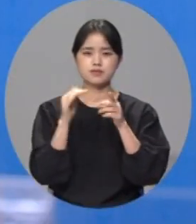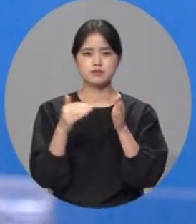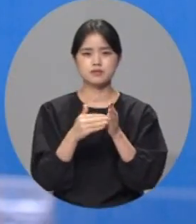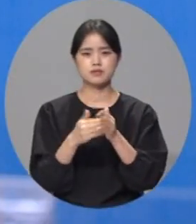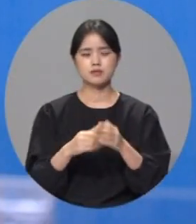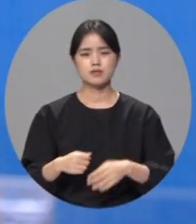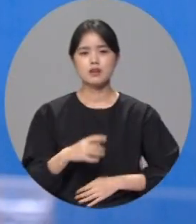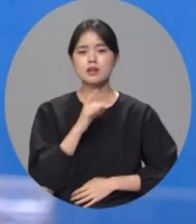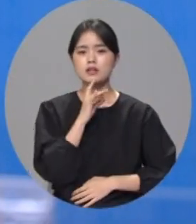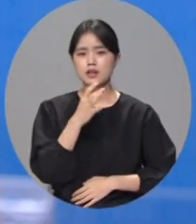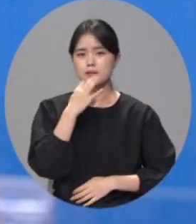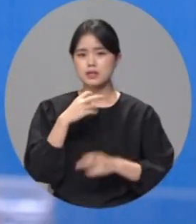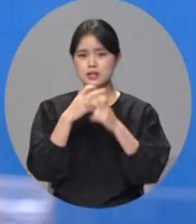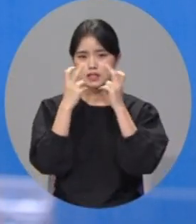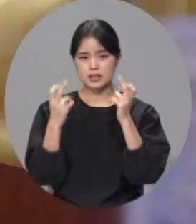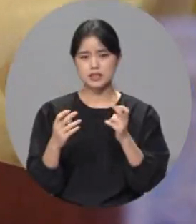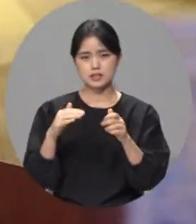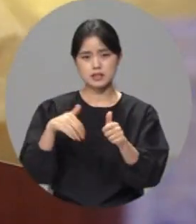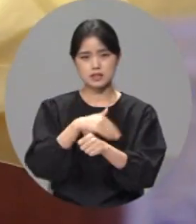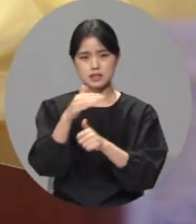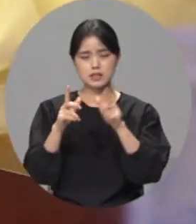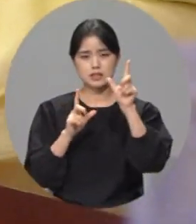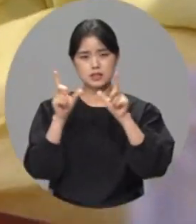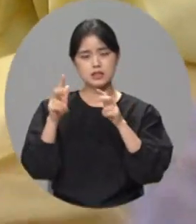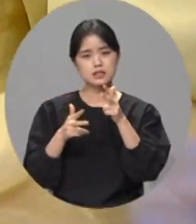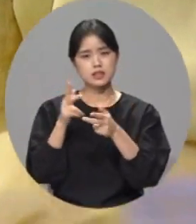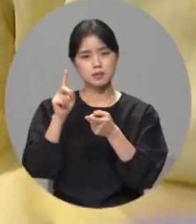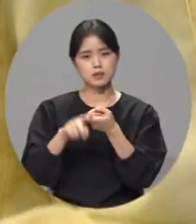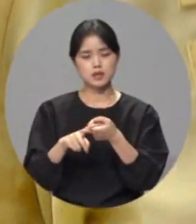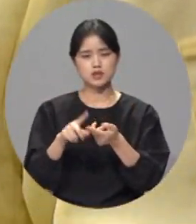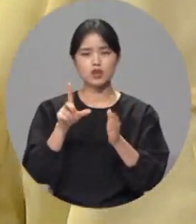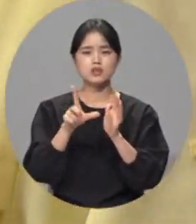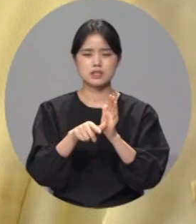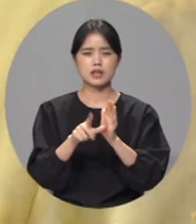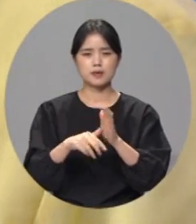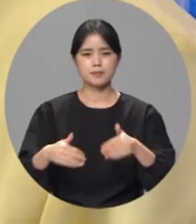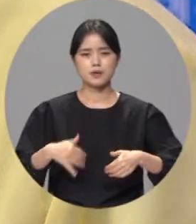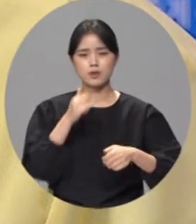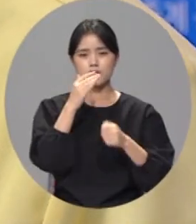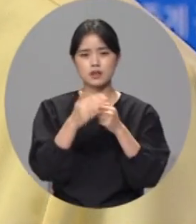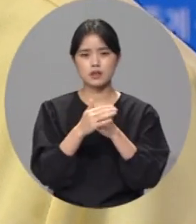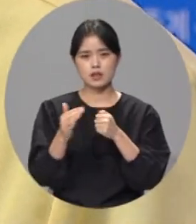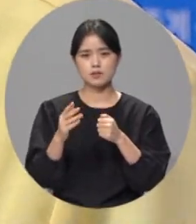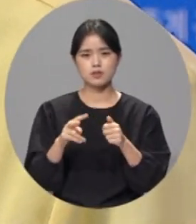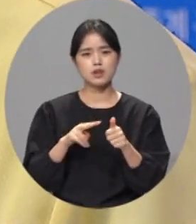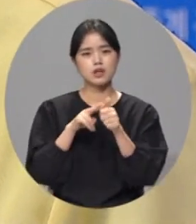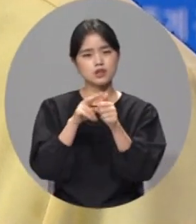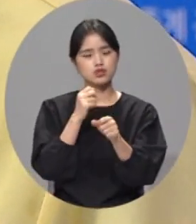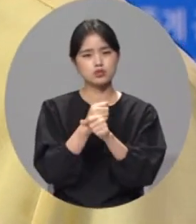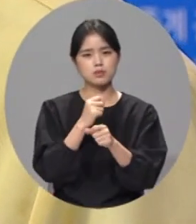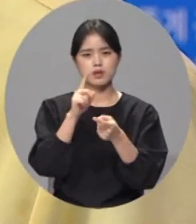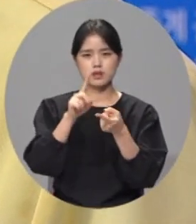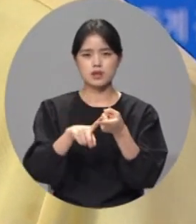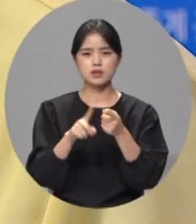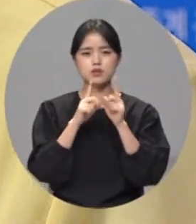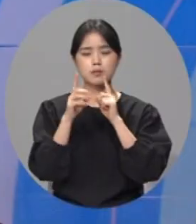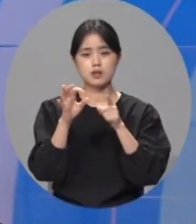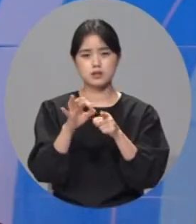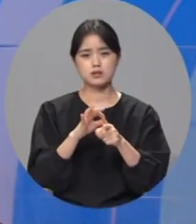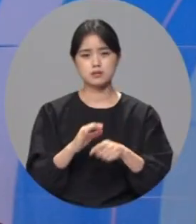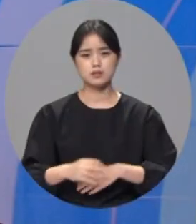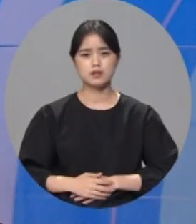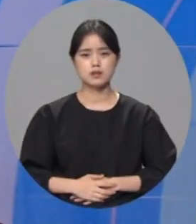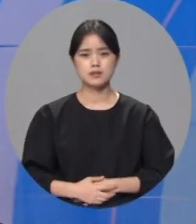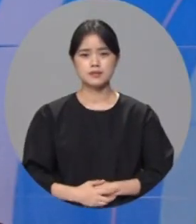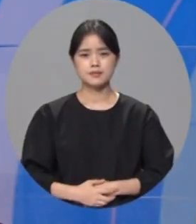아꼈습니다. 다만 익산시 현안 사업도를 위해서는 시간이 필요하다며 출마 가능성을 부인하지는 않았습니다.